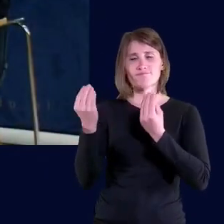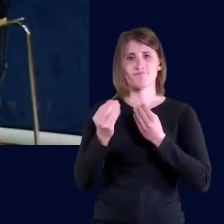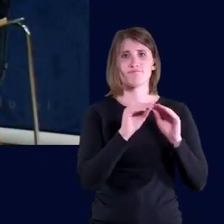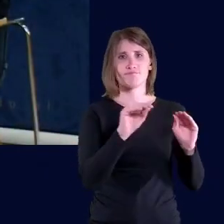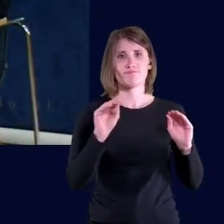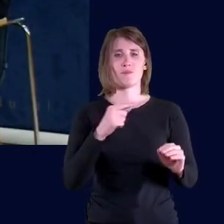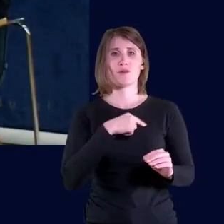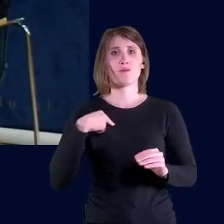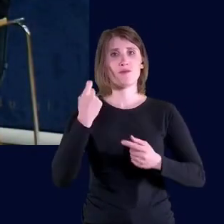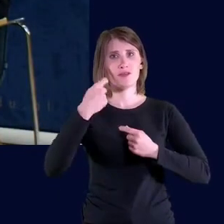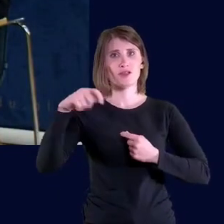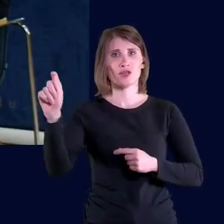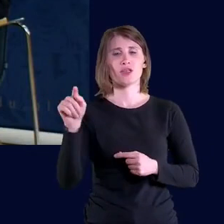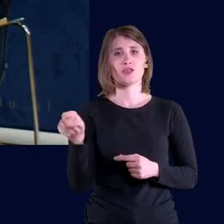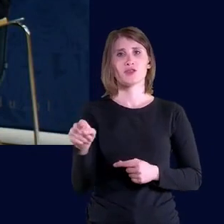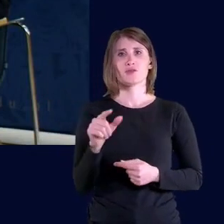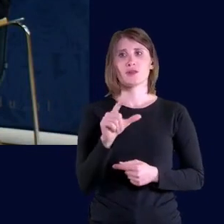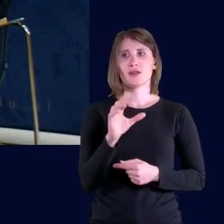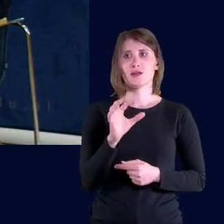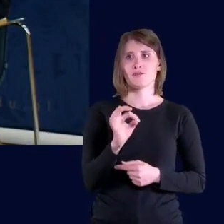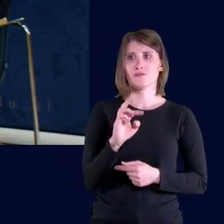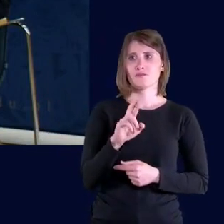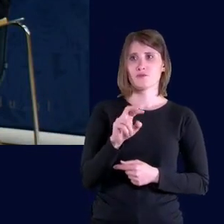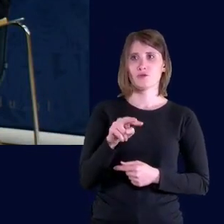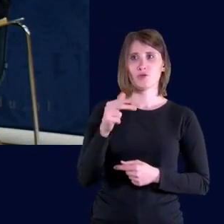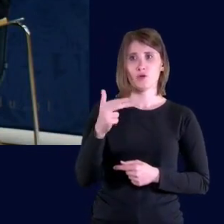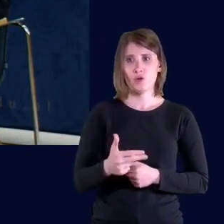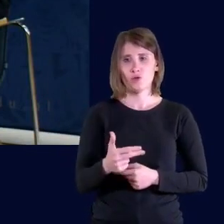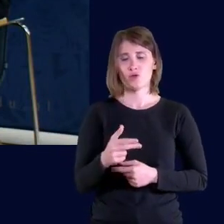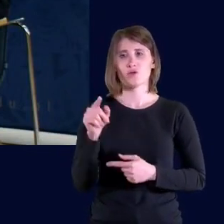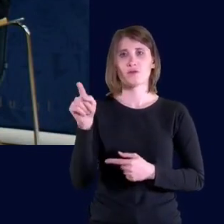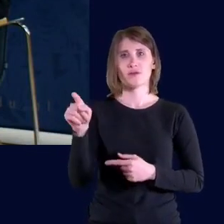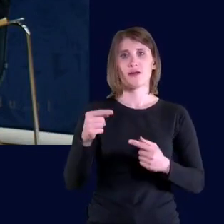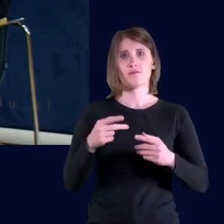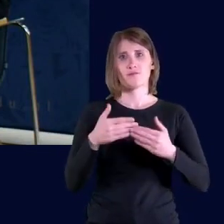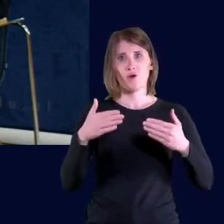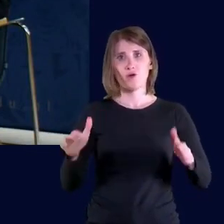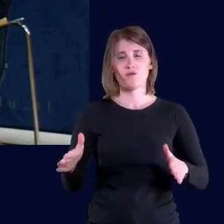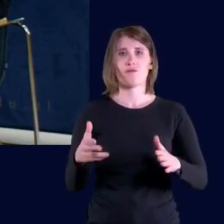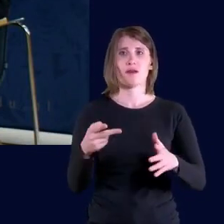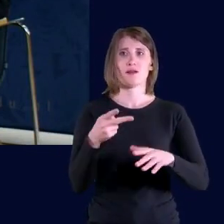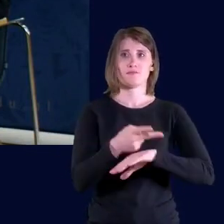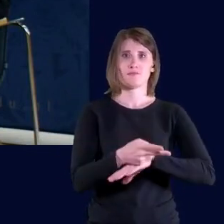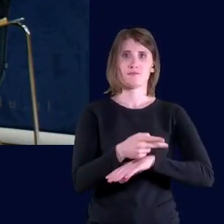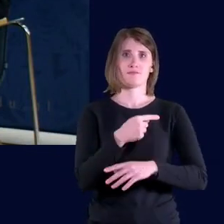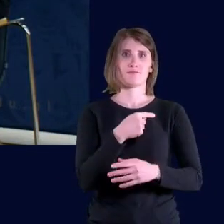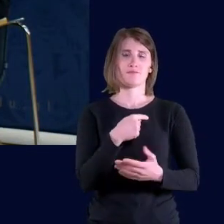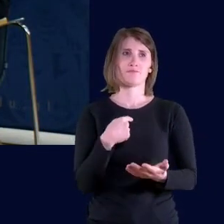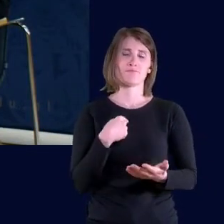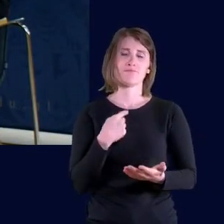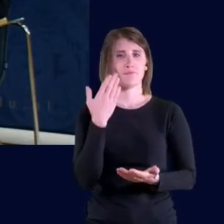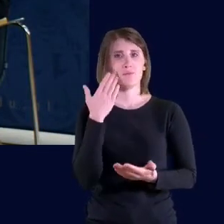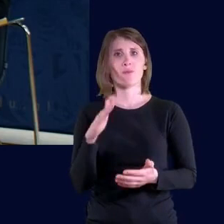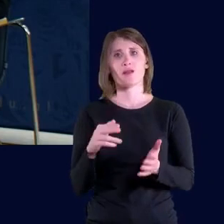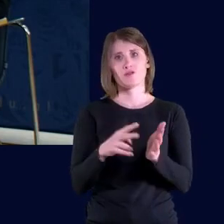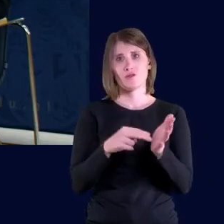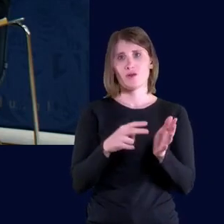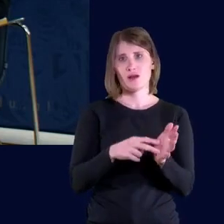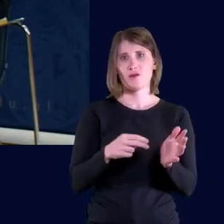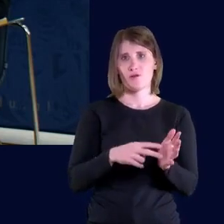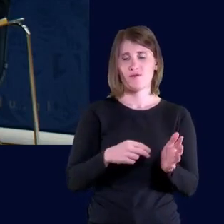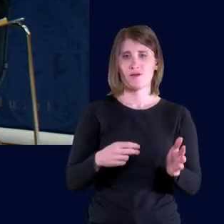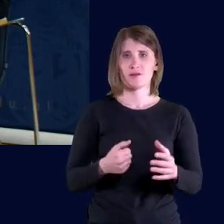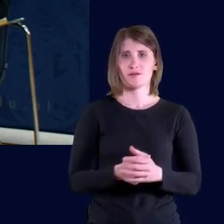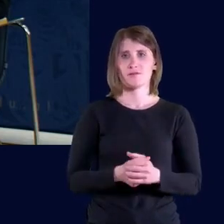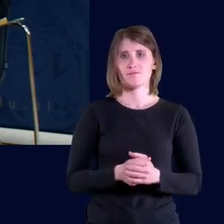Torunia na konferencję open-access i bardzo i będzie brakować naprawdę jest ogromny żal i